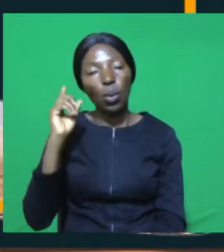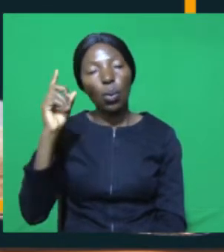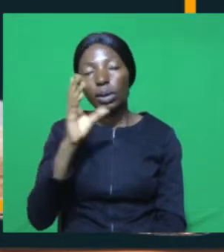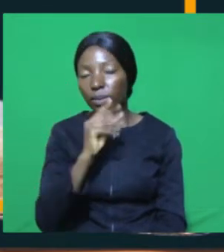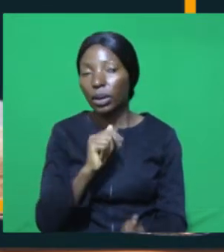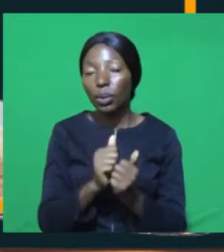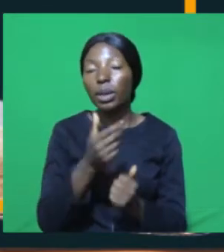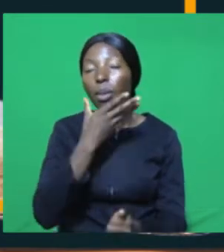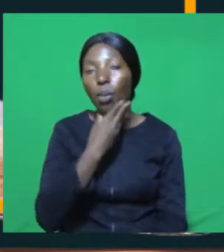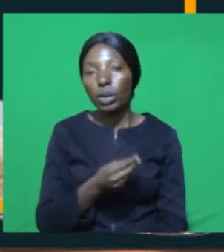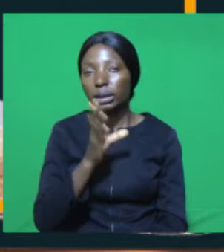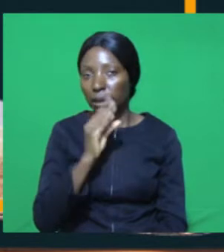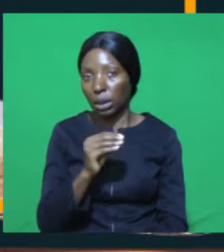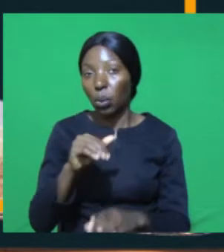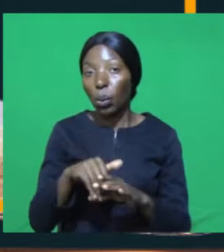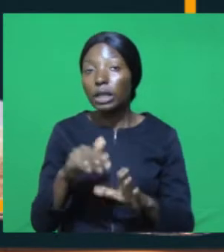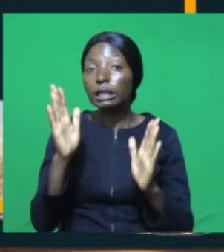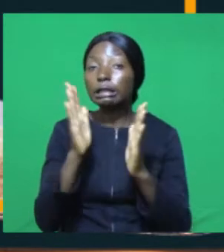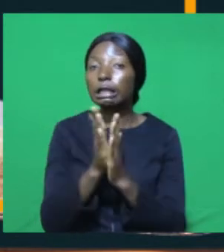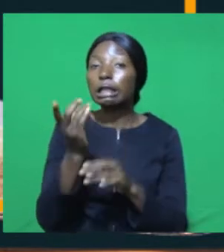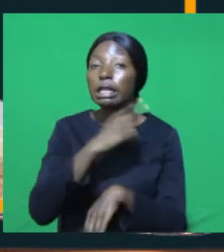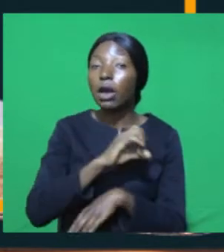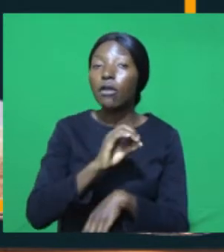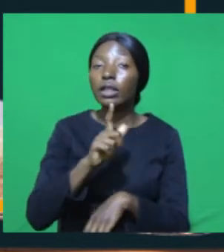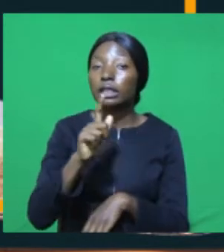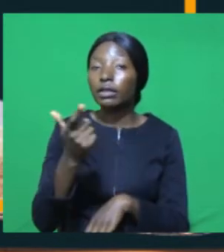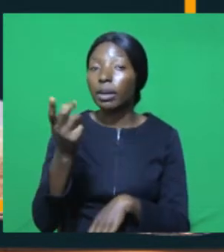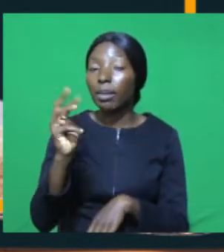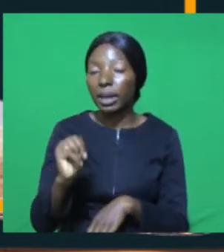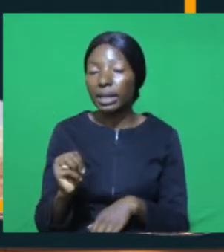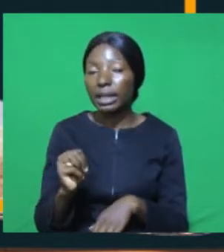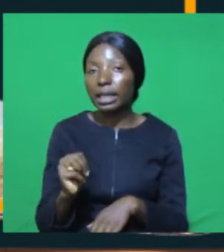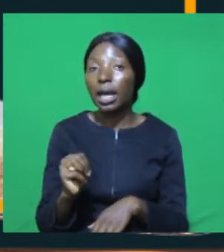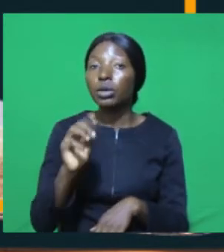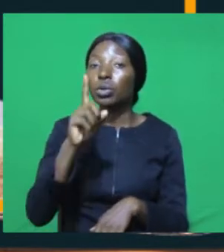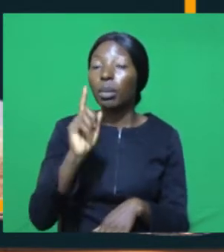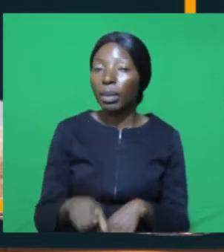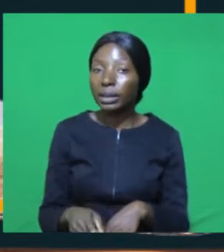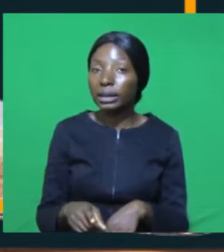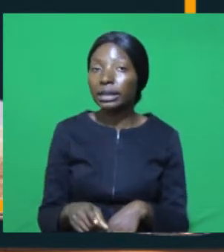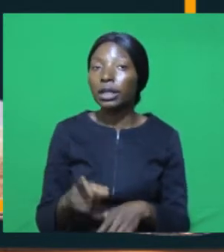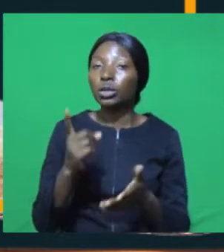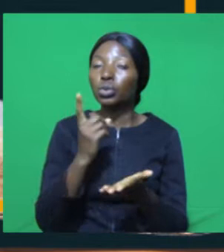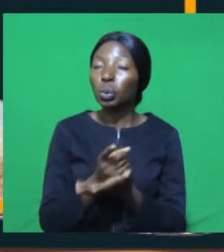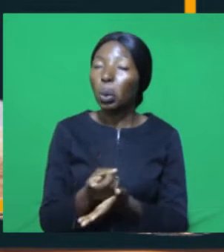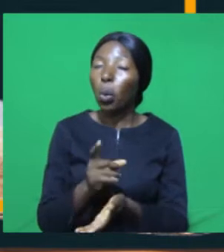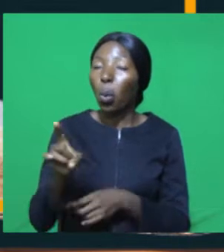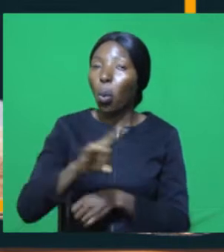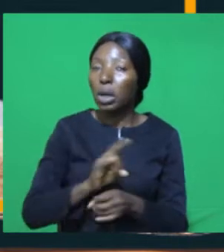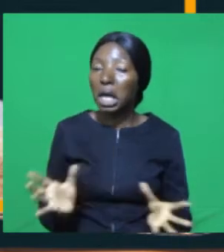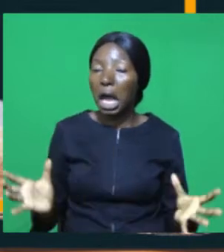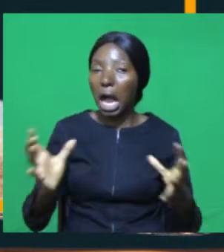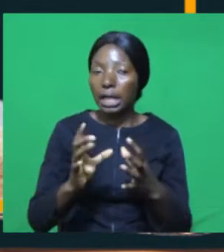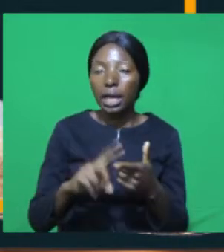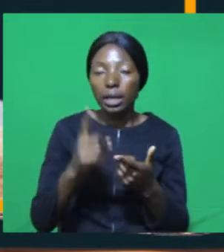Mozisi akati, zuva regumi romwedzi uyu wechinomwe izuva rekuyananisira. Munofanira kuita naro ungano tsvene,